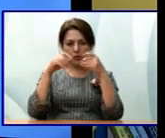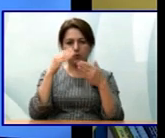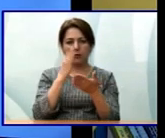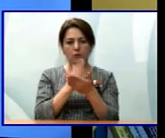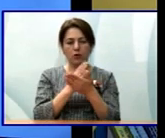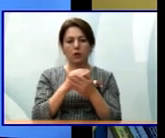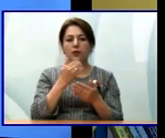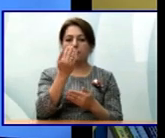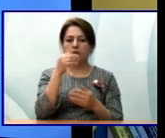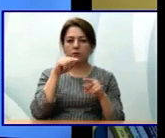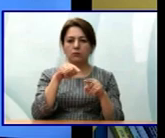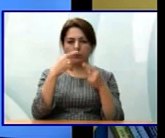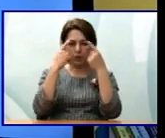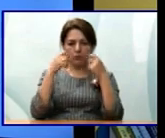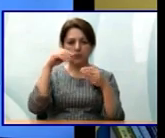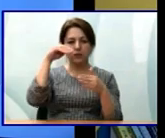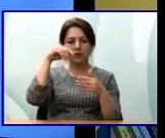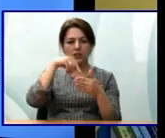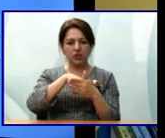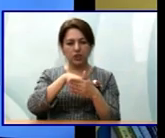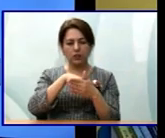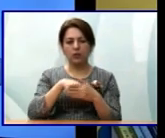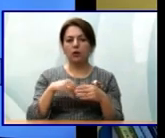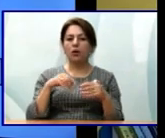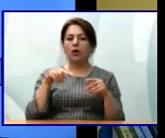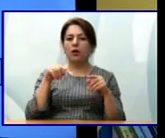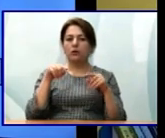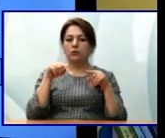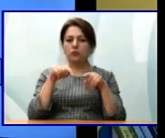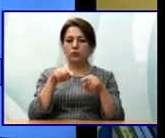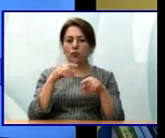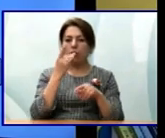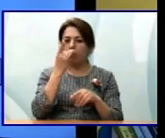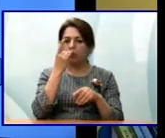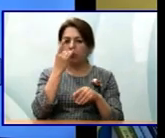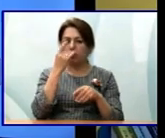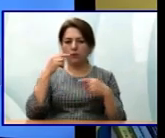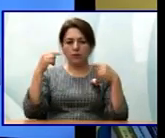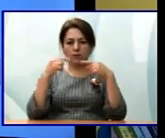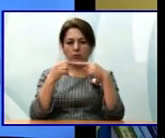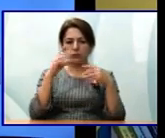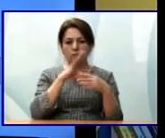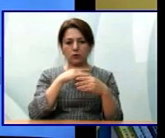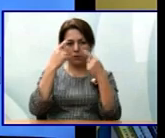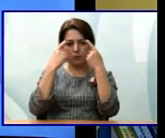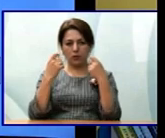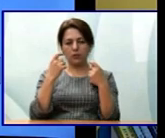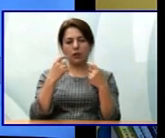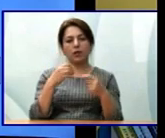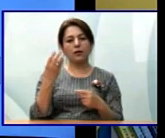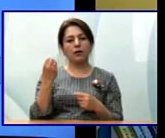bu ma'lumotlar orasidan aynan qovoqdoshlar uchun xos ma'lumotlarni